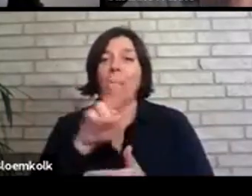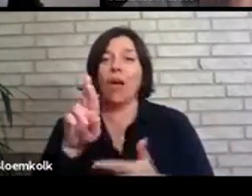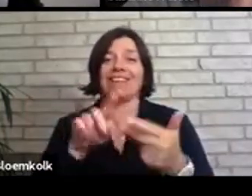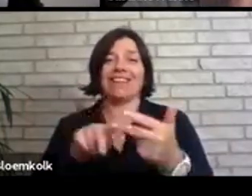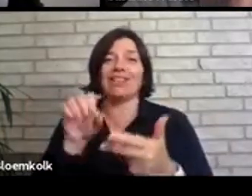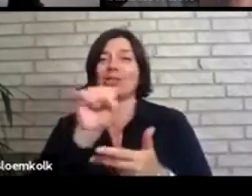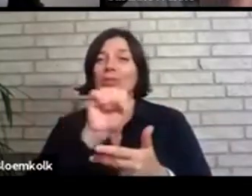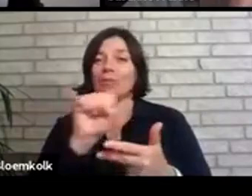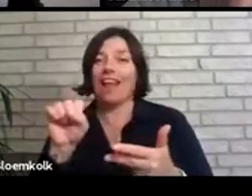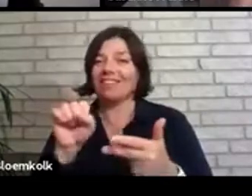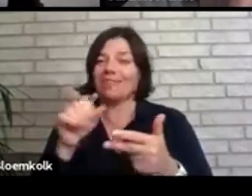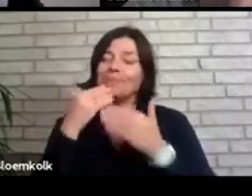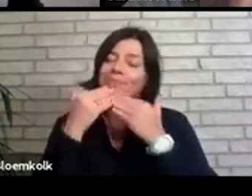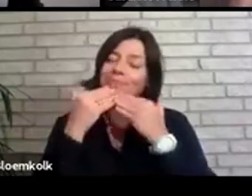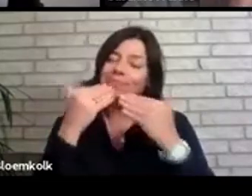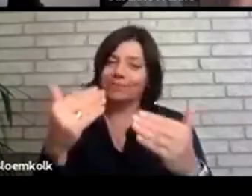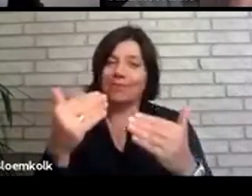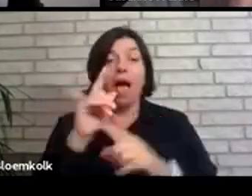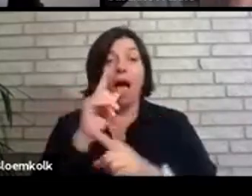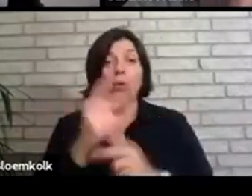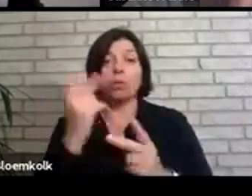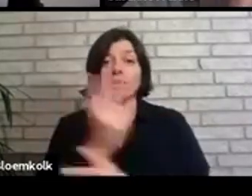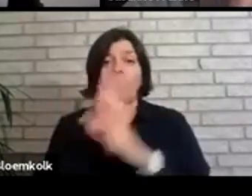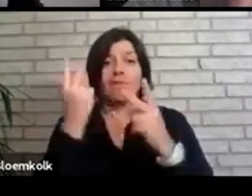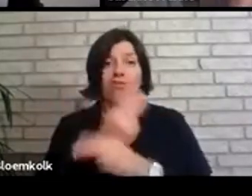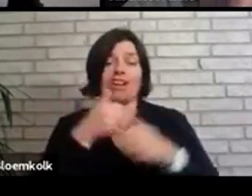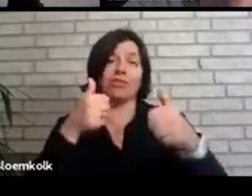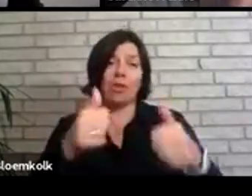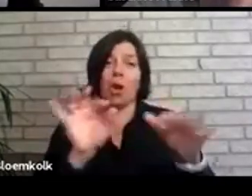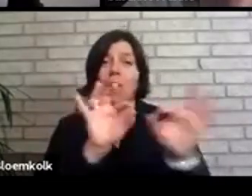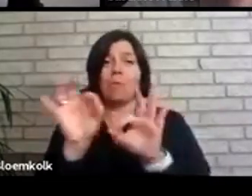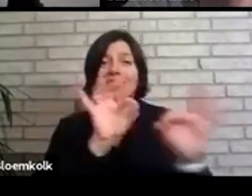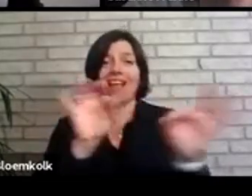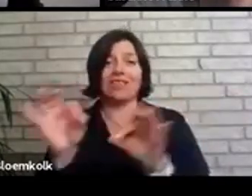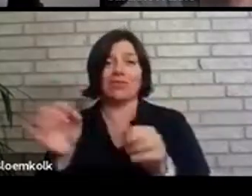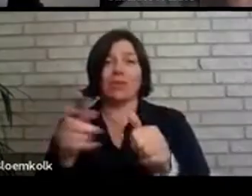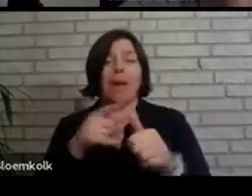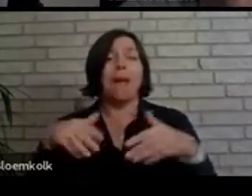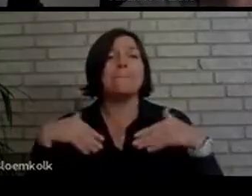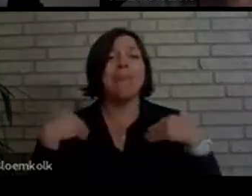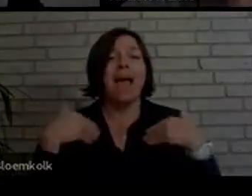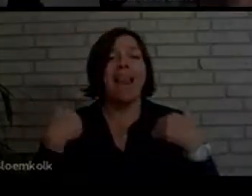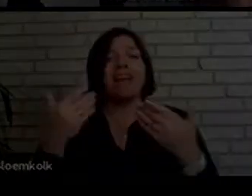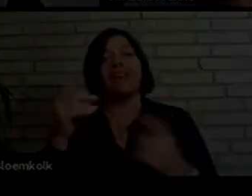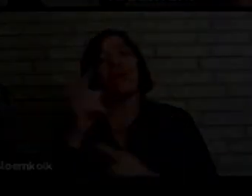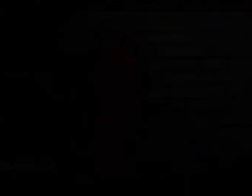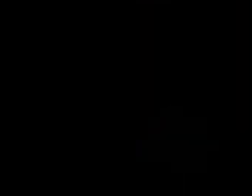für die tolle Übersetzung bei Melanie Blomkolb und Nina Winczek